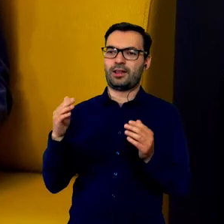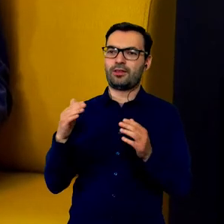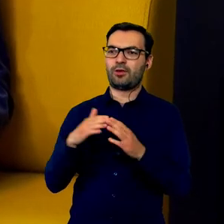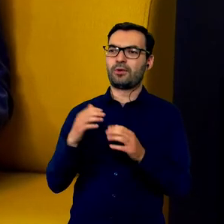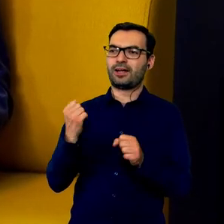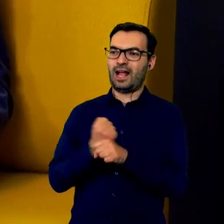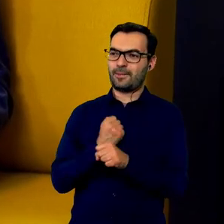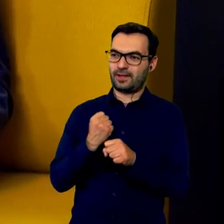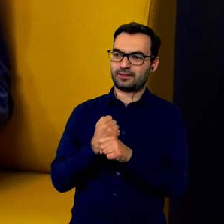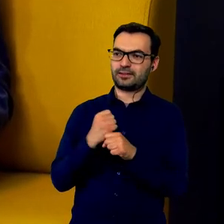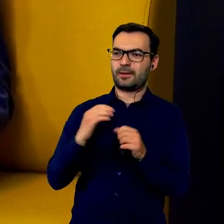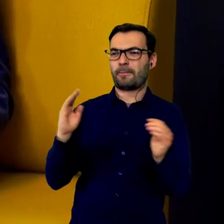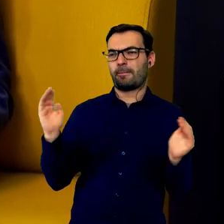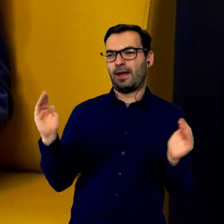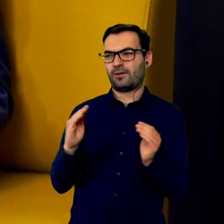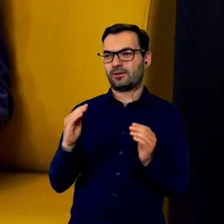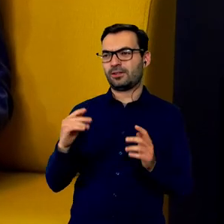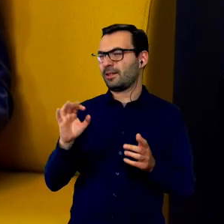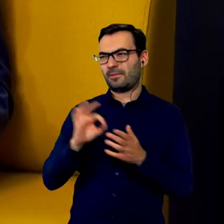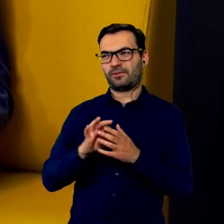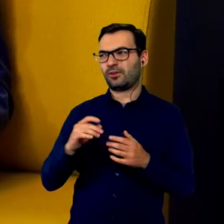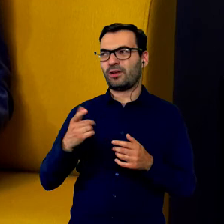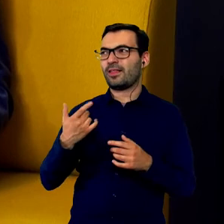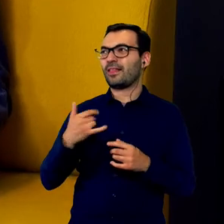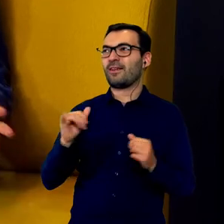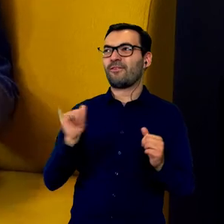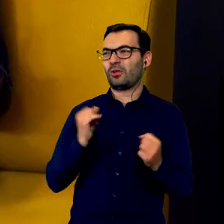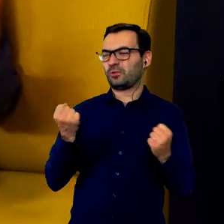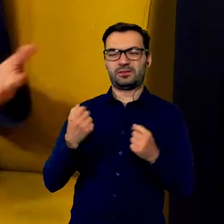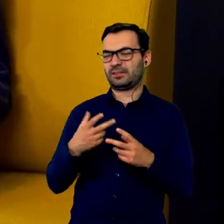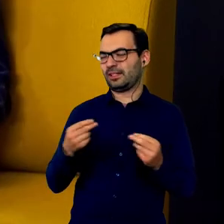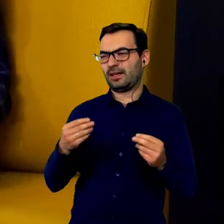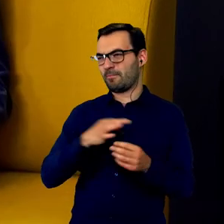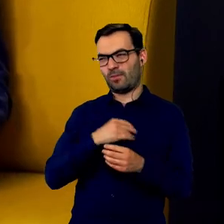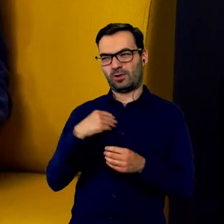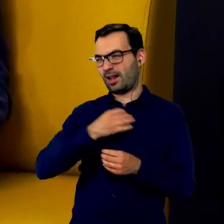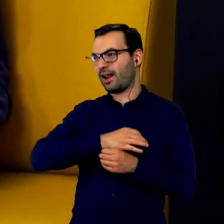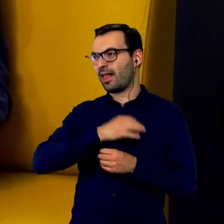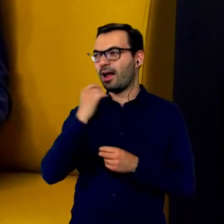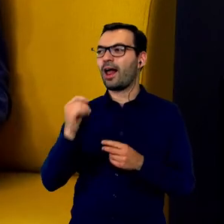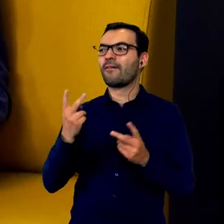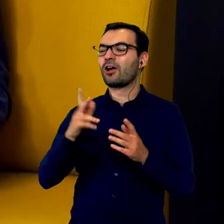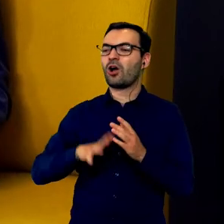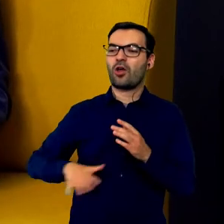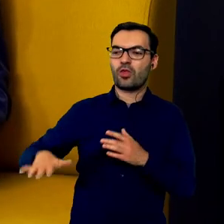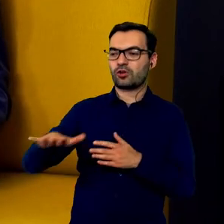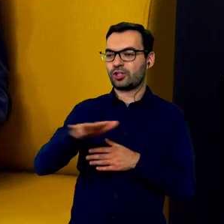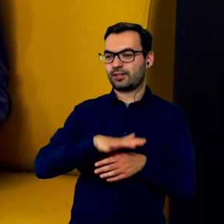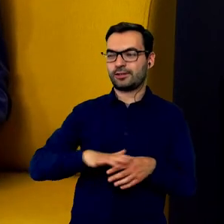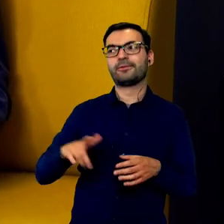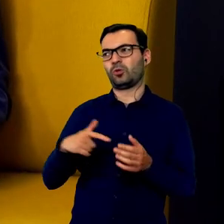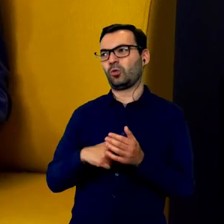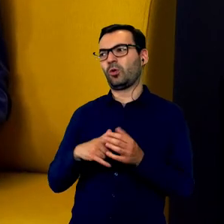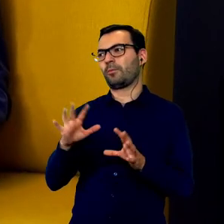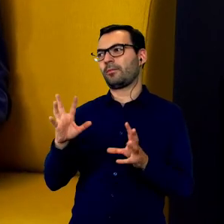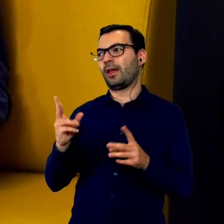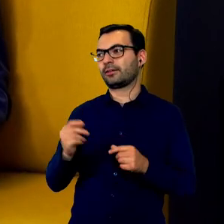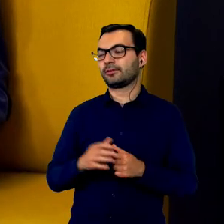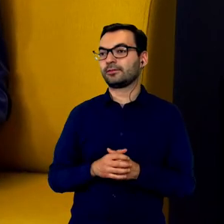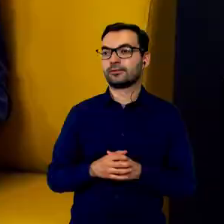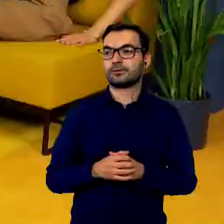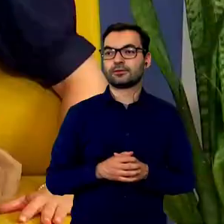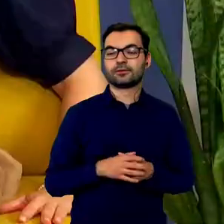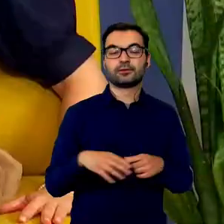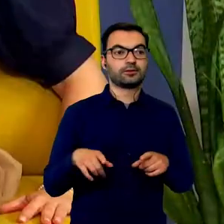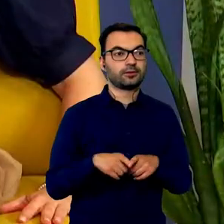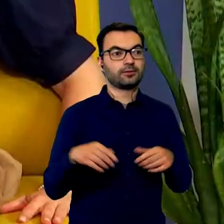kamienia, malutki, na pewno mniej wygodny niż w Polsce, a to wszystko otoczenie i to jest piękne. I też